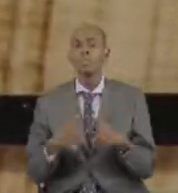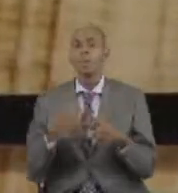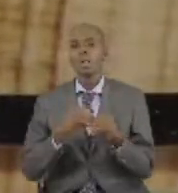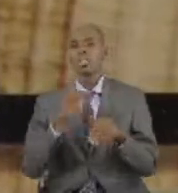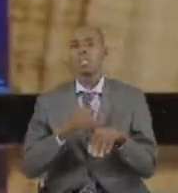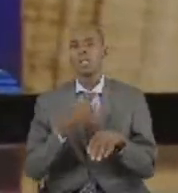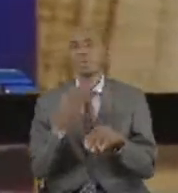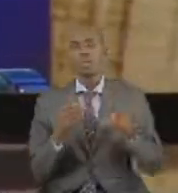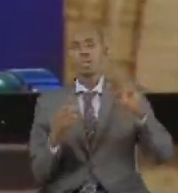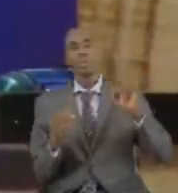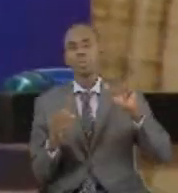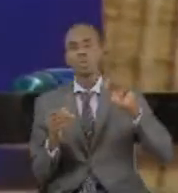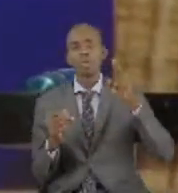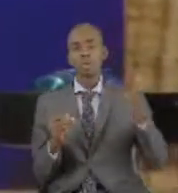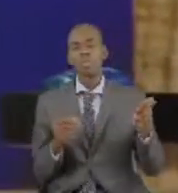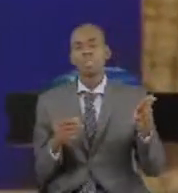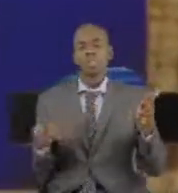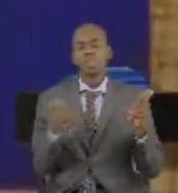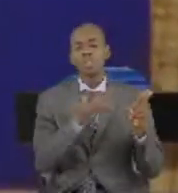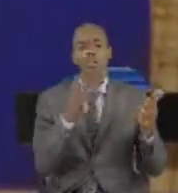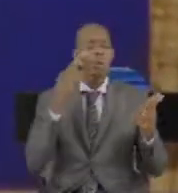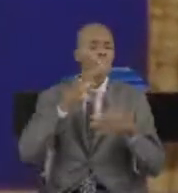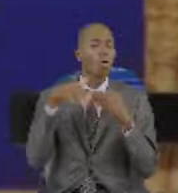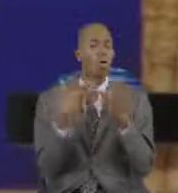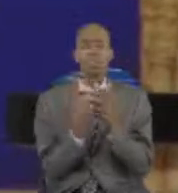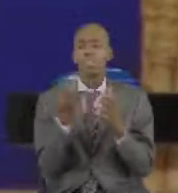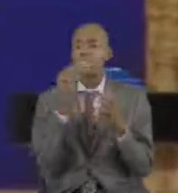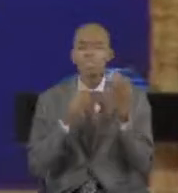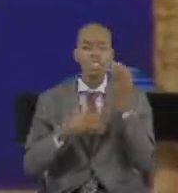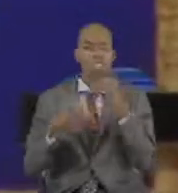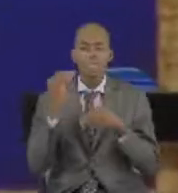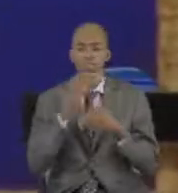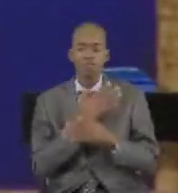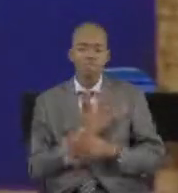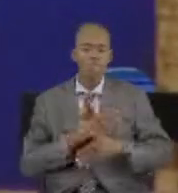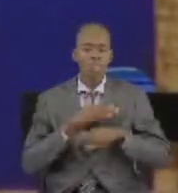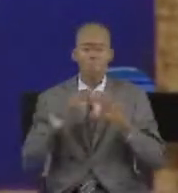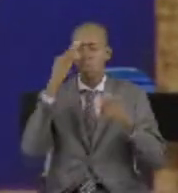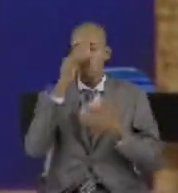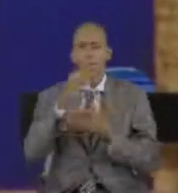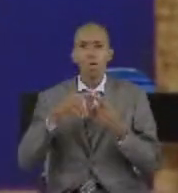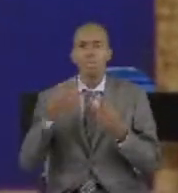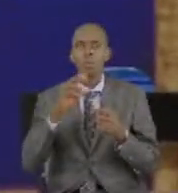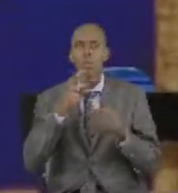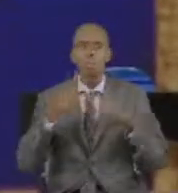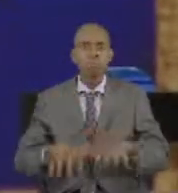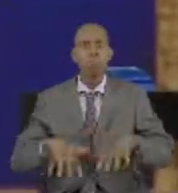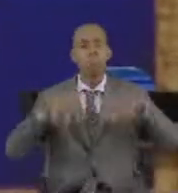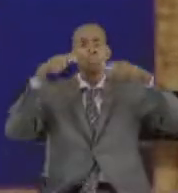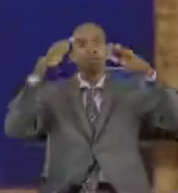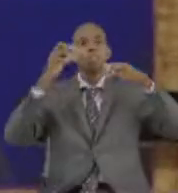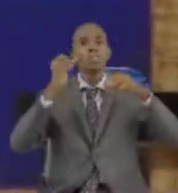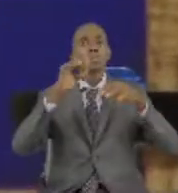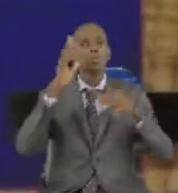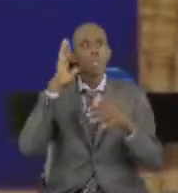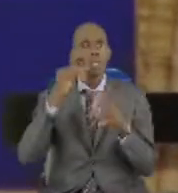au temps de Noé, ils mangeaient et buvaient, et ils ne savaient pas quand le déluge s'est abattu sur